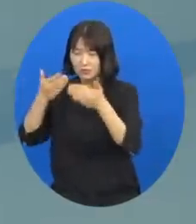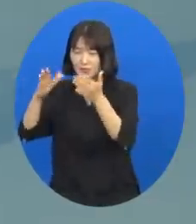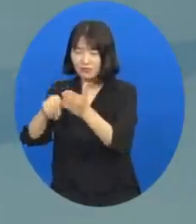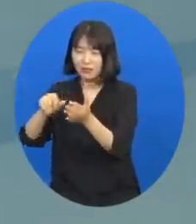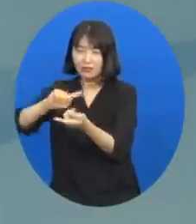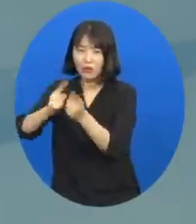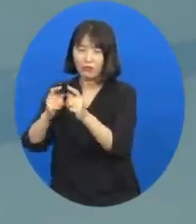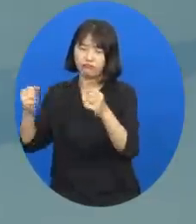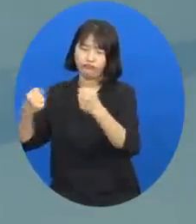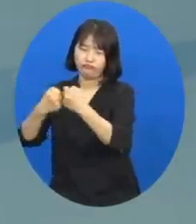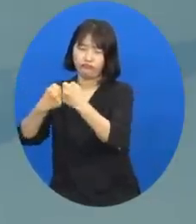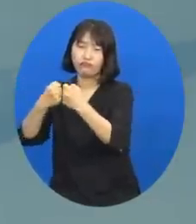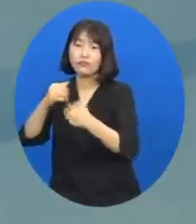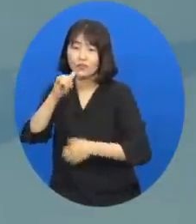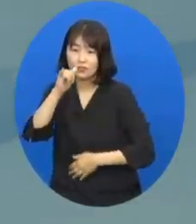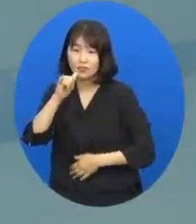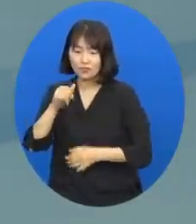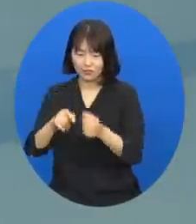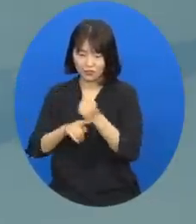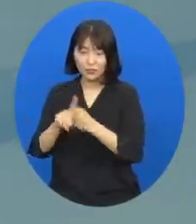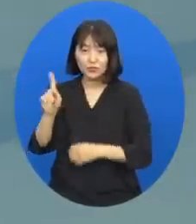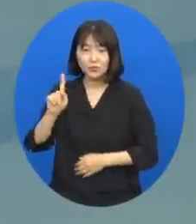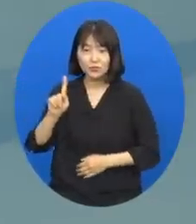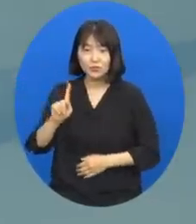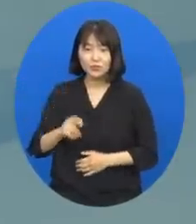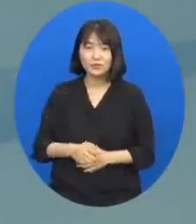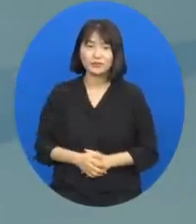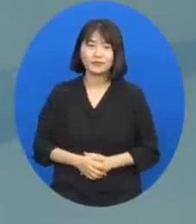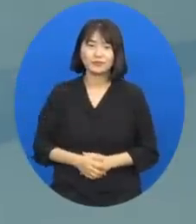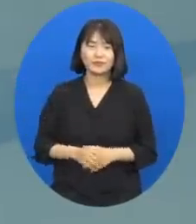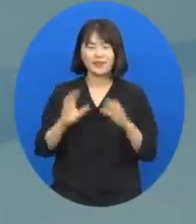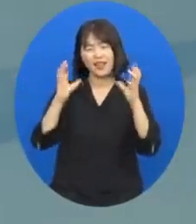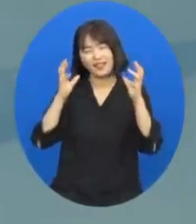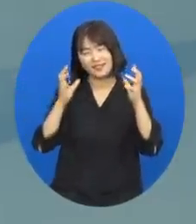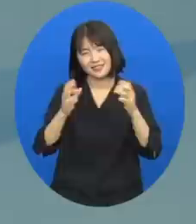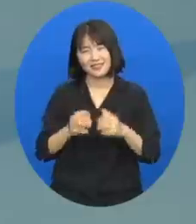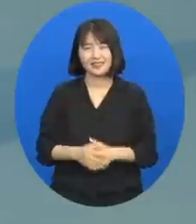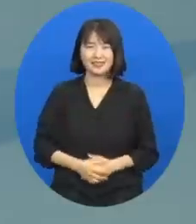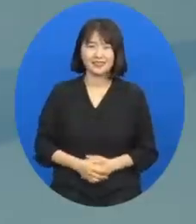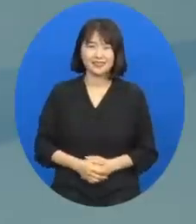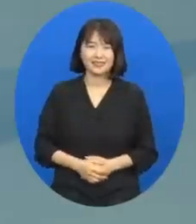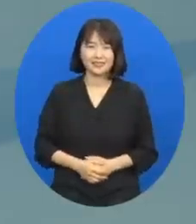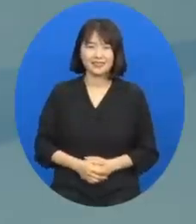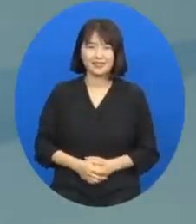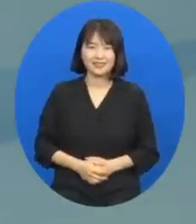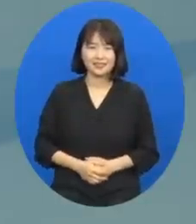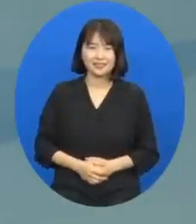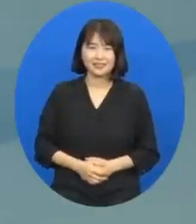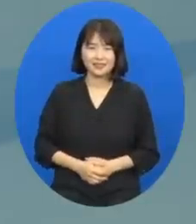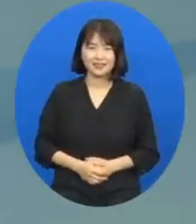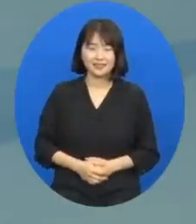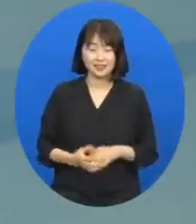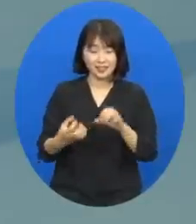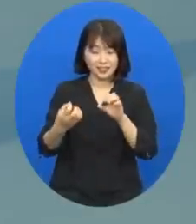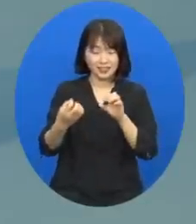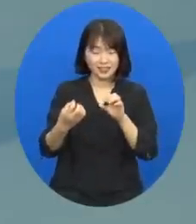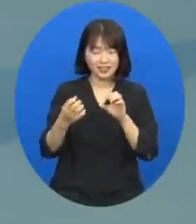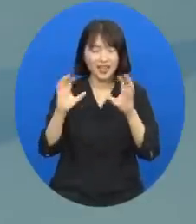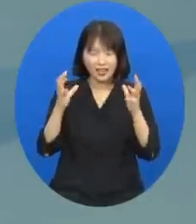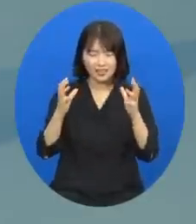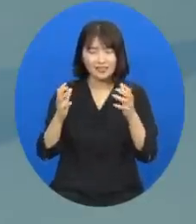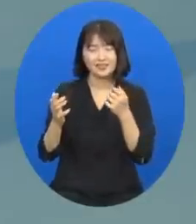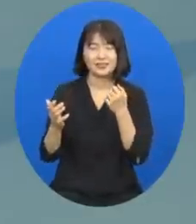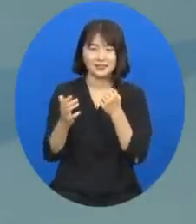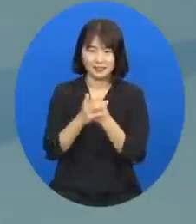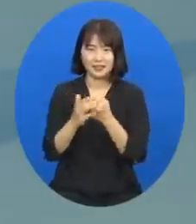그래서 육아 멉니까 여러분 이유가 뭘까요 애들이 잖아요 대답이 거에요 애들이 잖아요 애들이 기